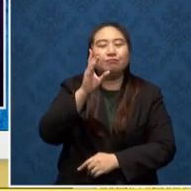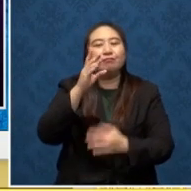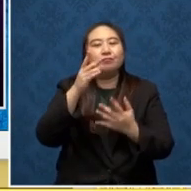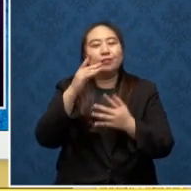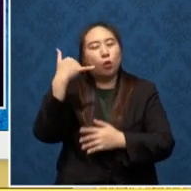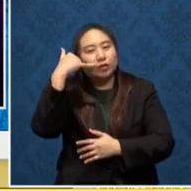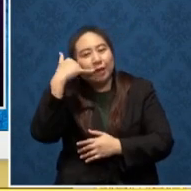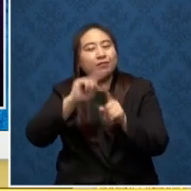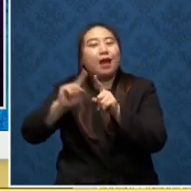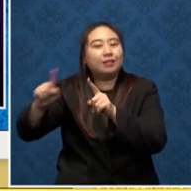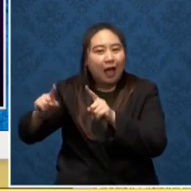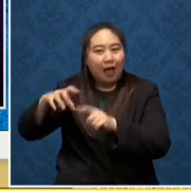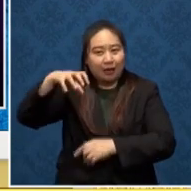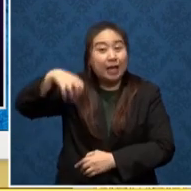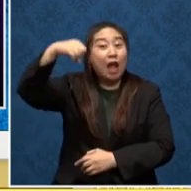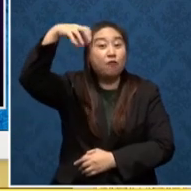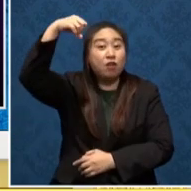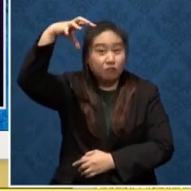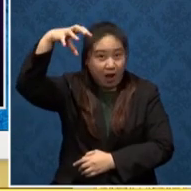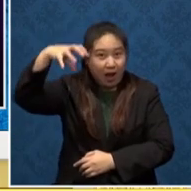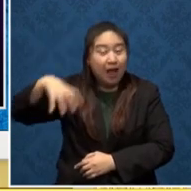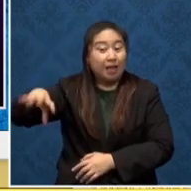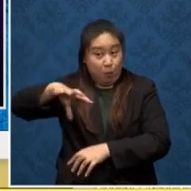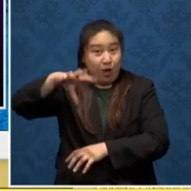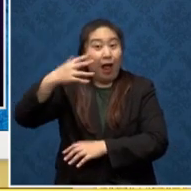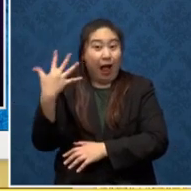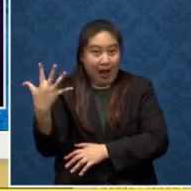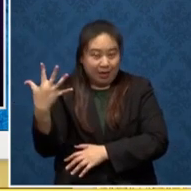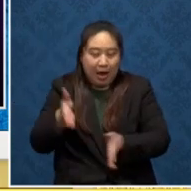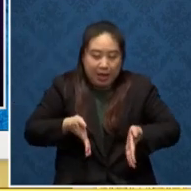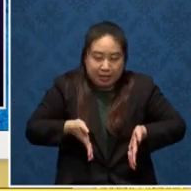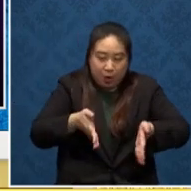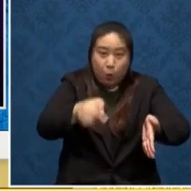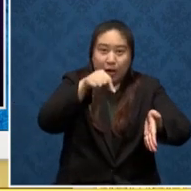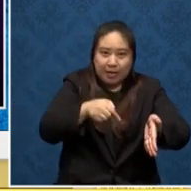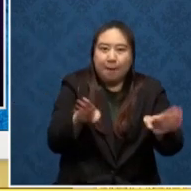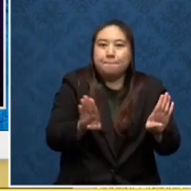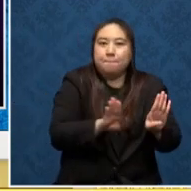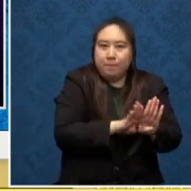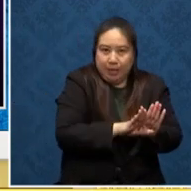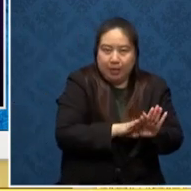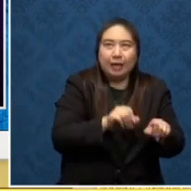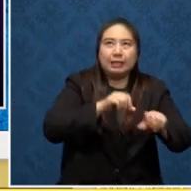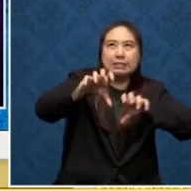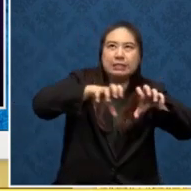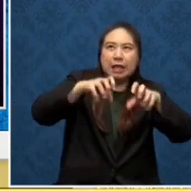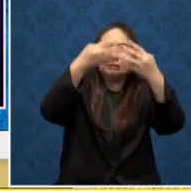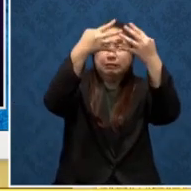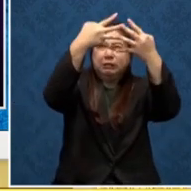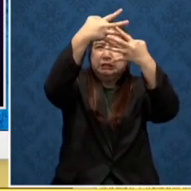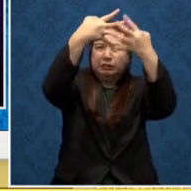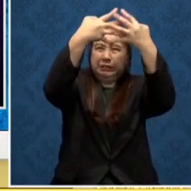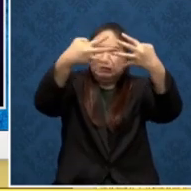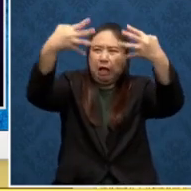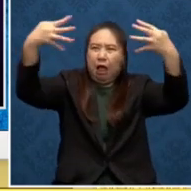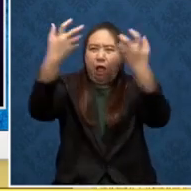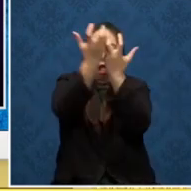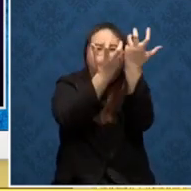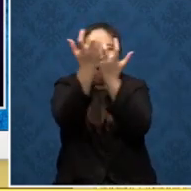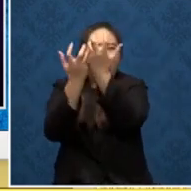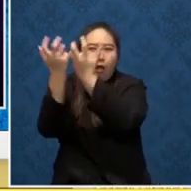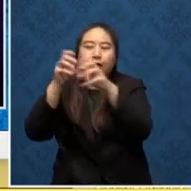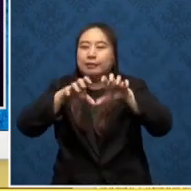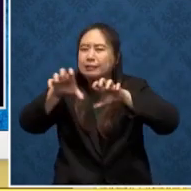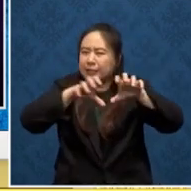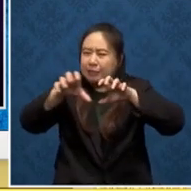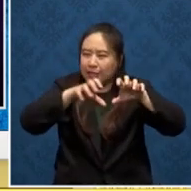มและการไฟ้าละครหวงจะมีการปดถนนในการที่จะดำเมืการจัระเบียบสายสื่อสารทุกเส้นทาง 24